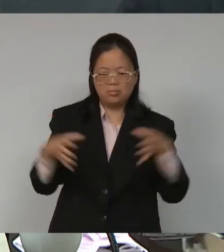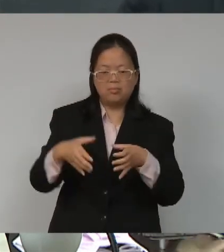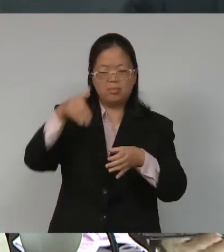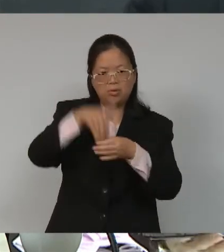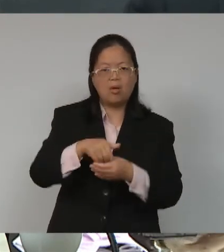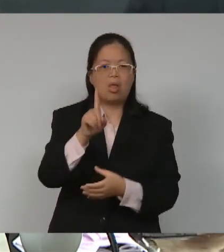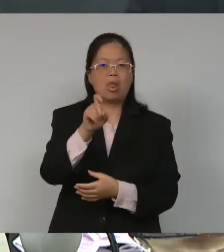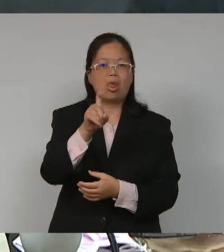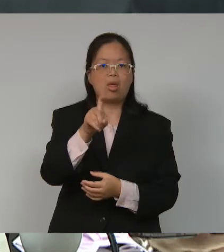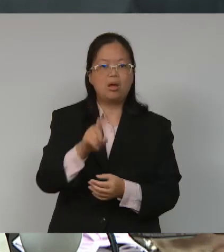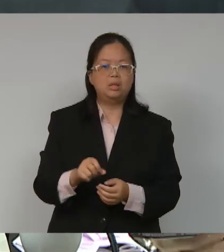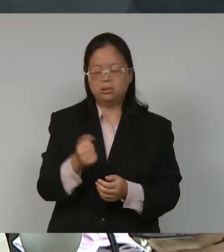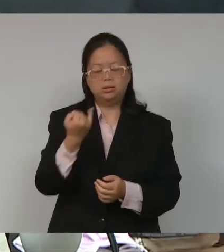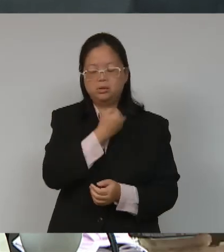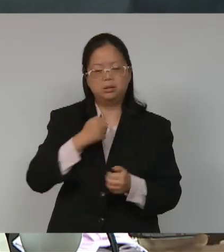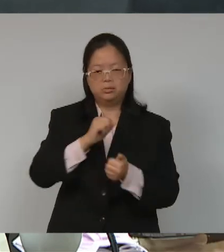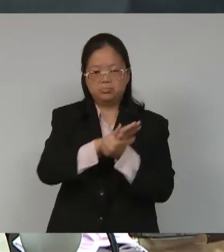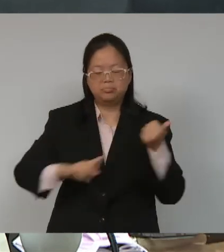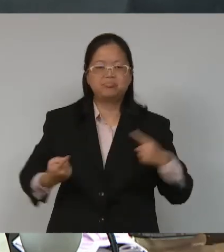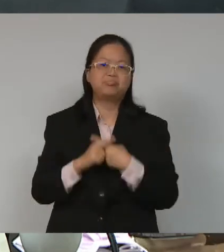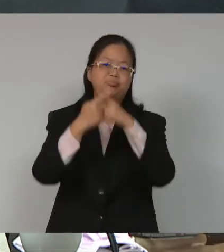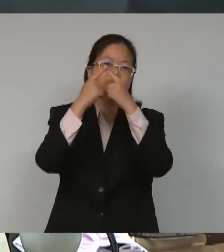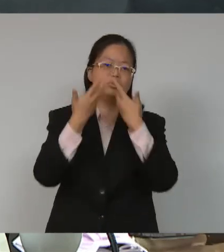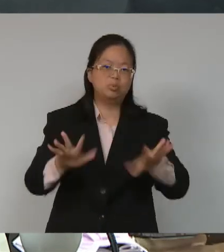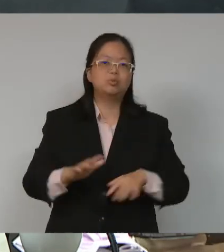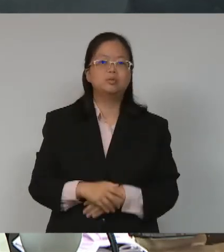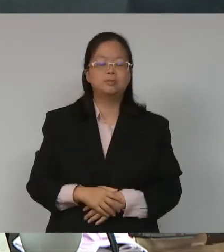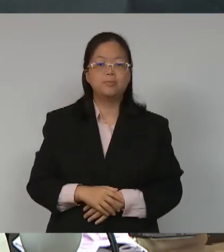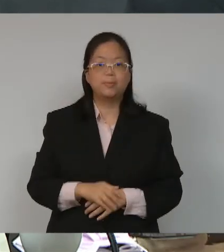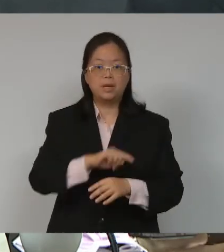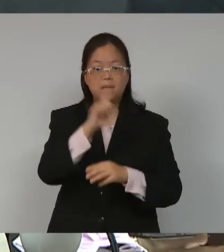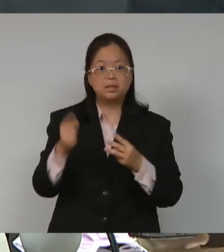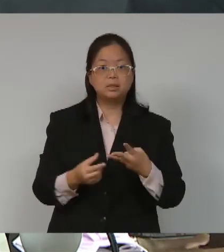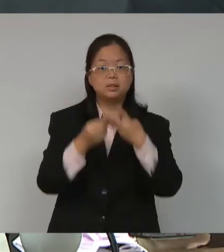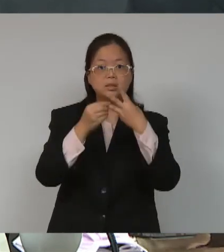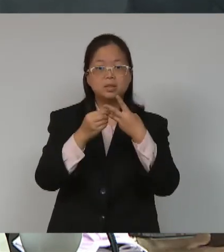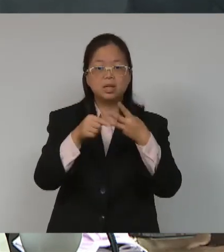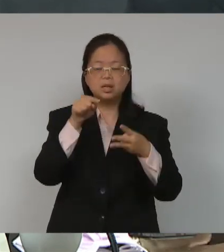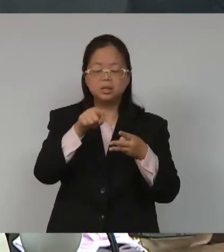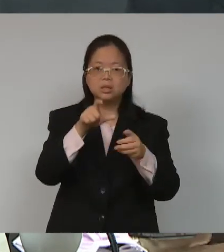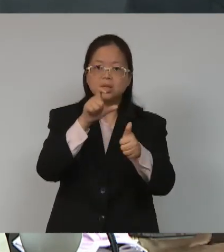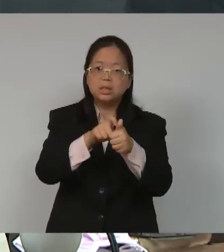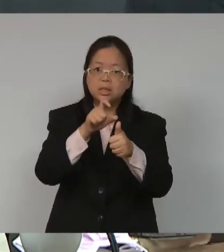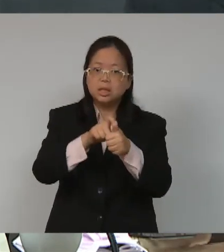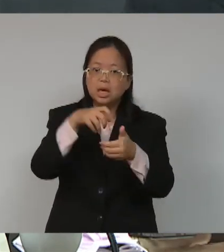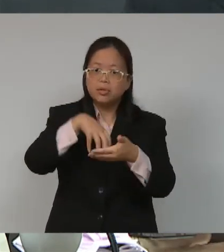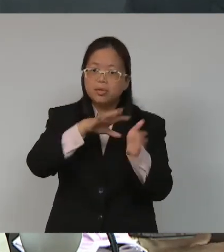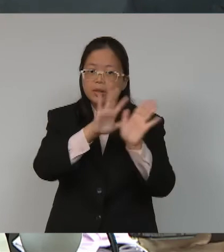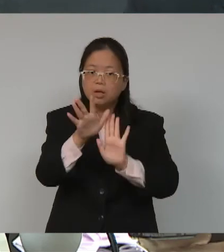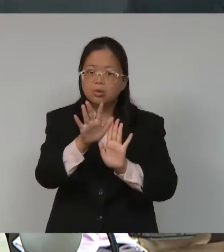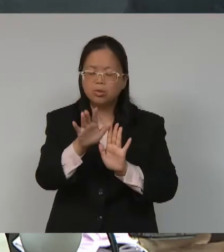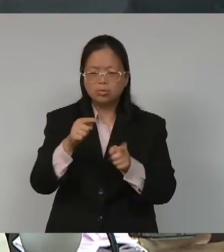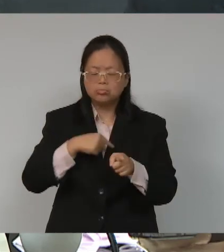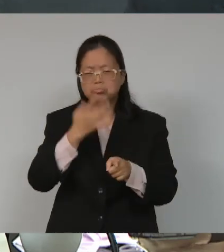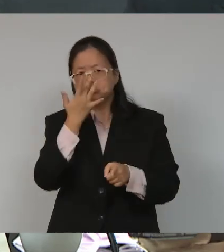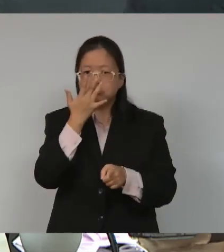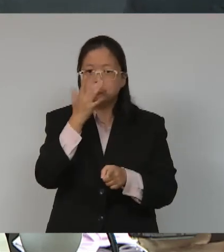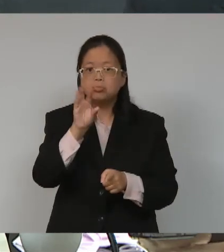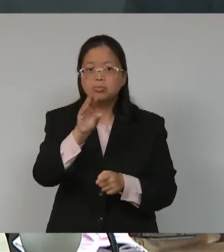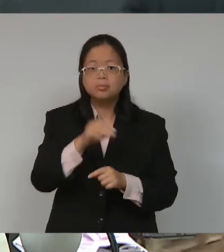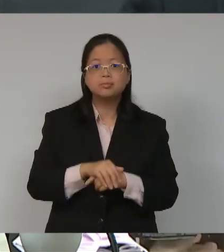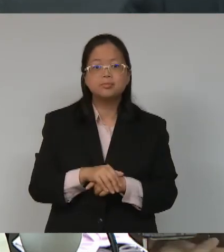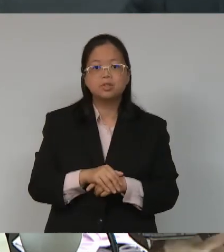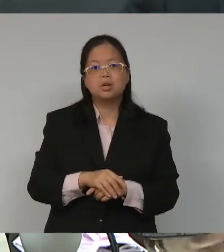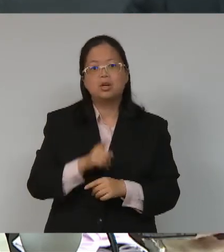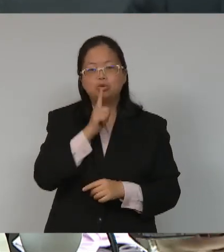好，那么再来的问题是说，是不是提案内容不能了解其提案争议？好，那如同我们讲的就